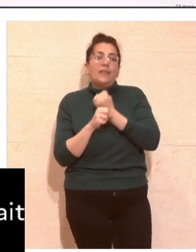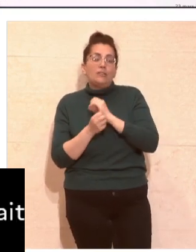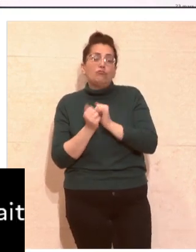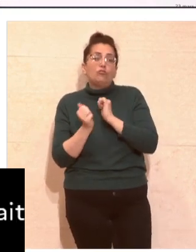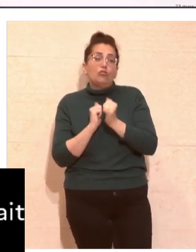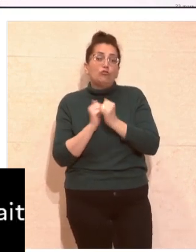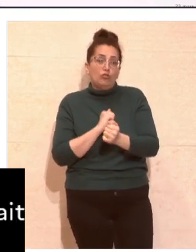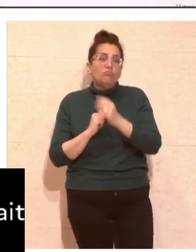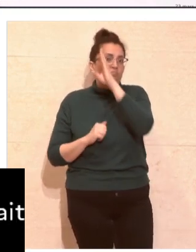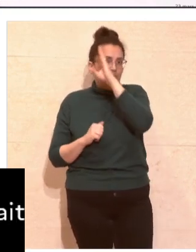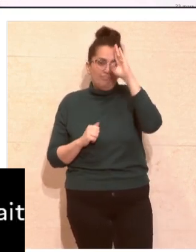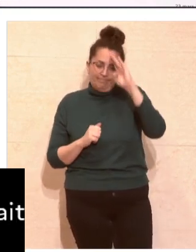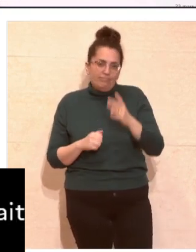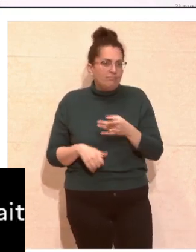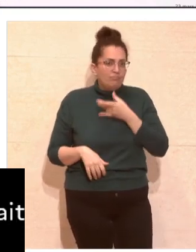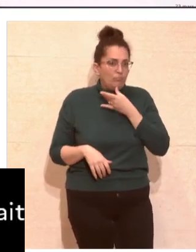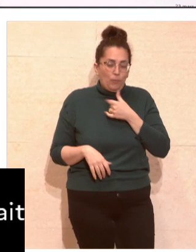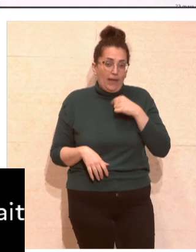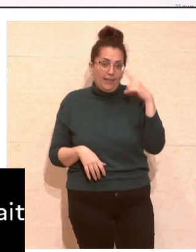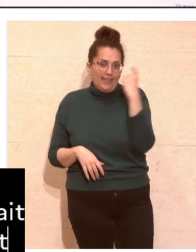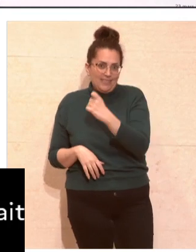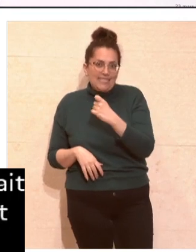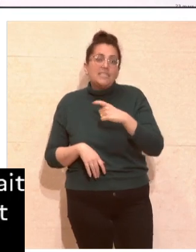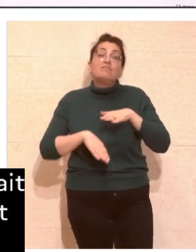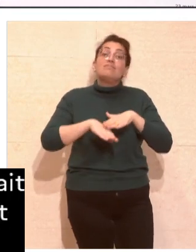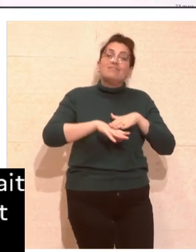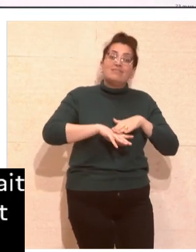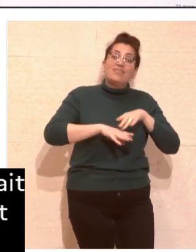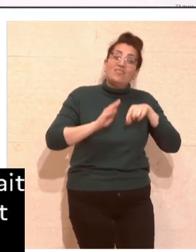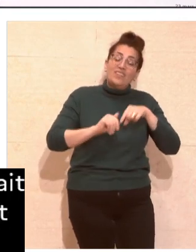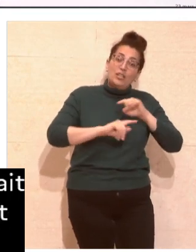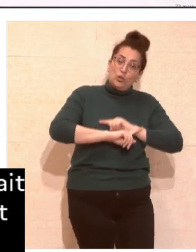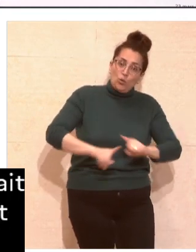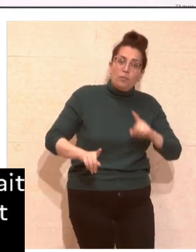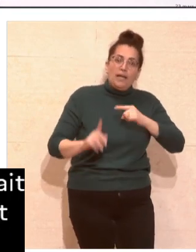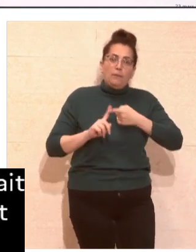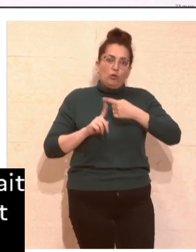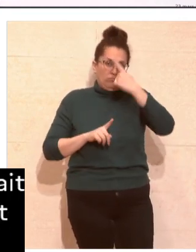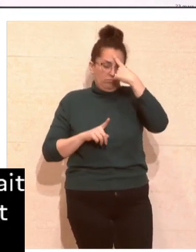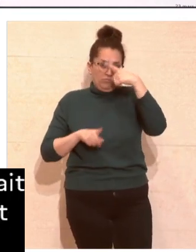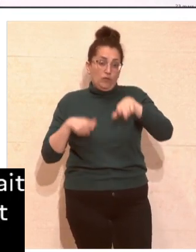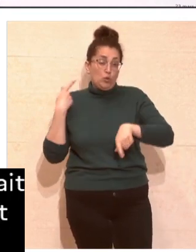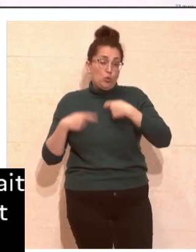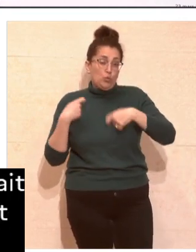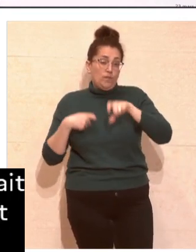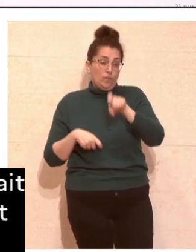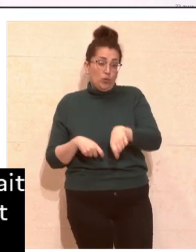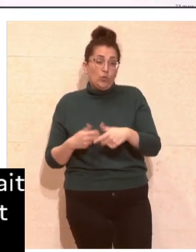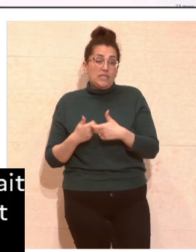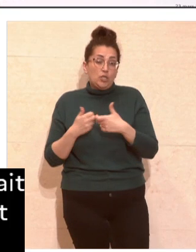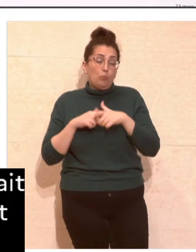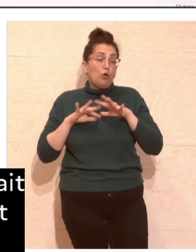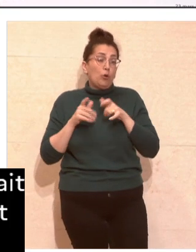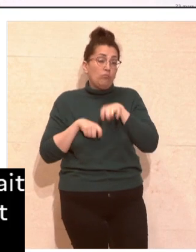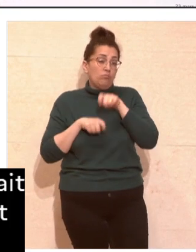d'être en double tâche, ça c'est très difficile, c'est pas forcément conseillé, mais la flexibilité mentale c'est très important. Et donc par exemple, on peut mesurer ça